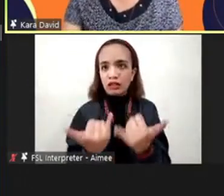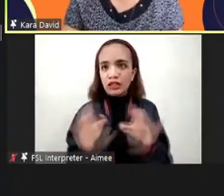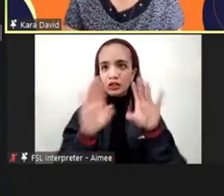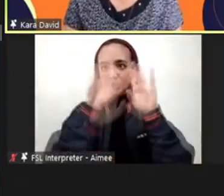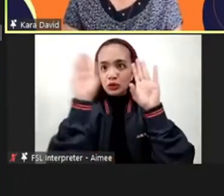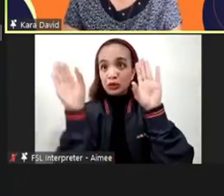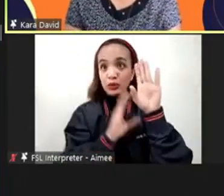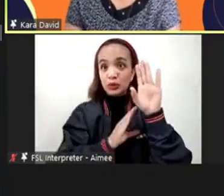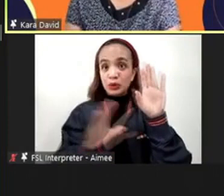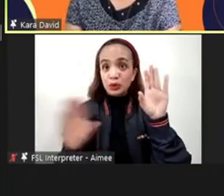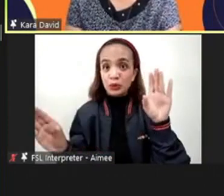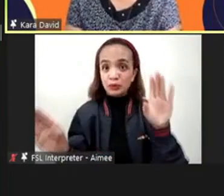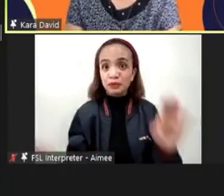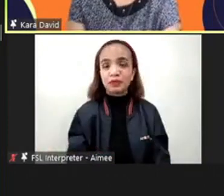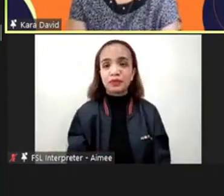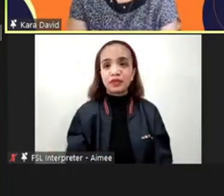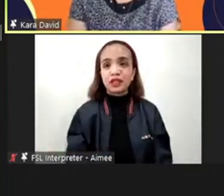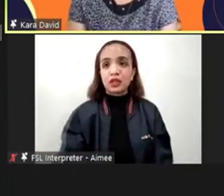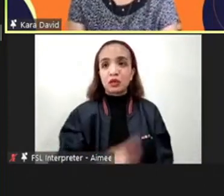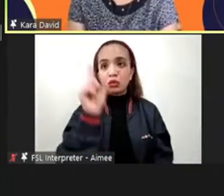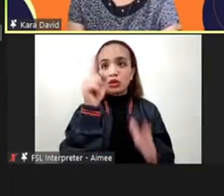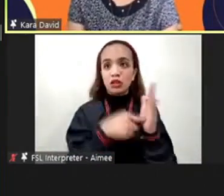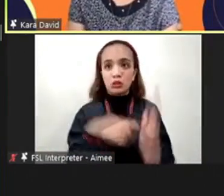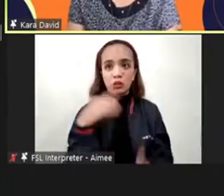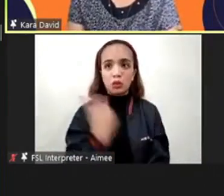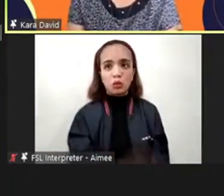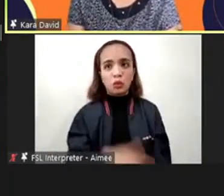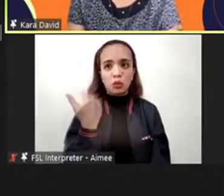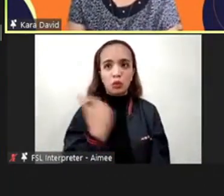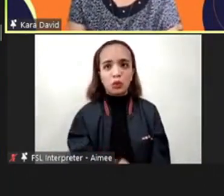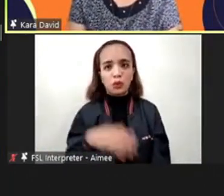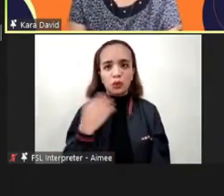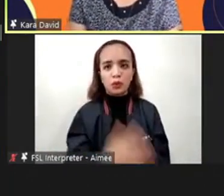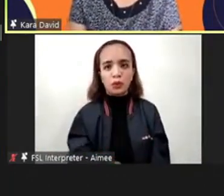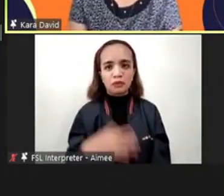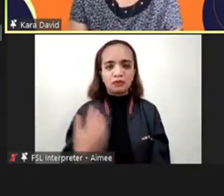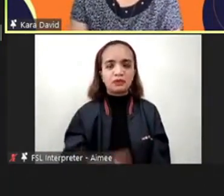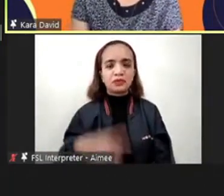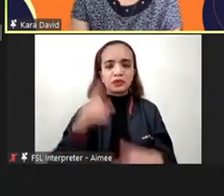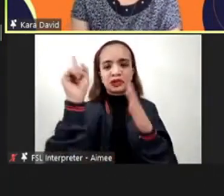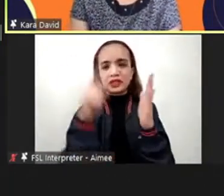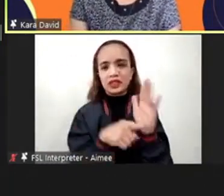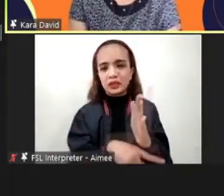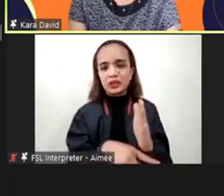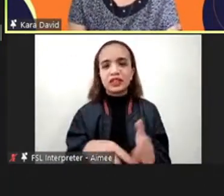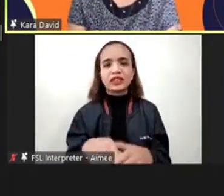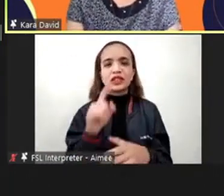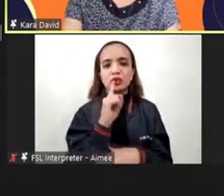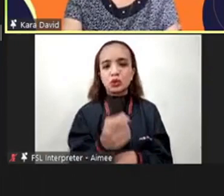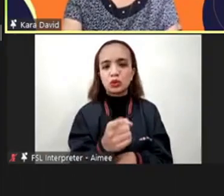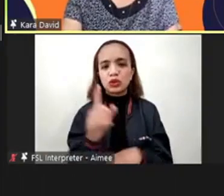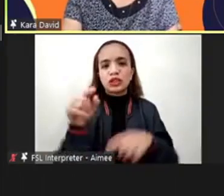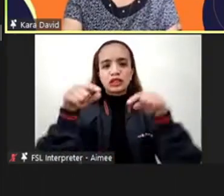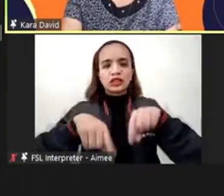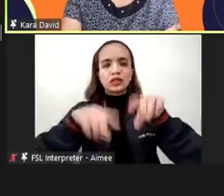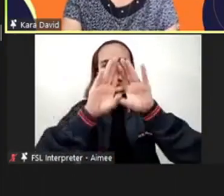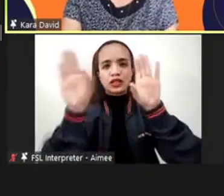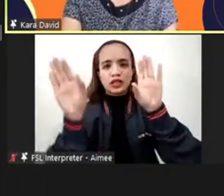room. 1,000. Nako, talagang todong-todo po talaga yung mga nasa Zoom room